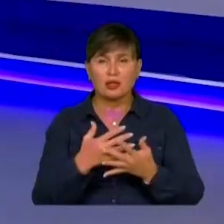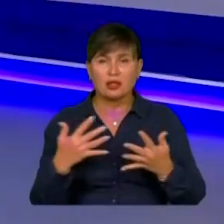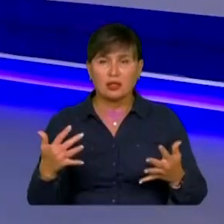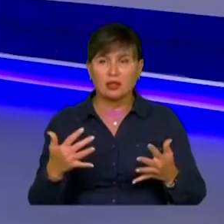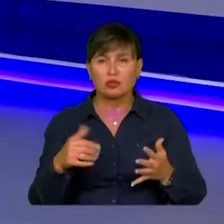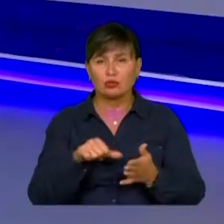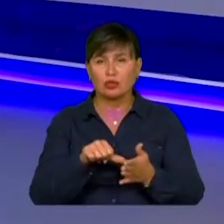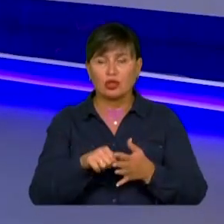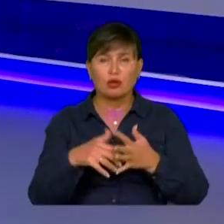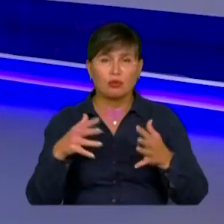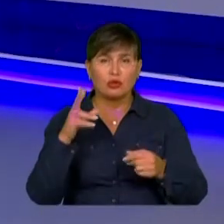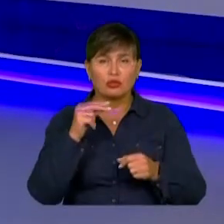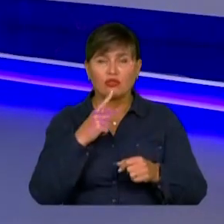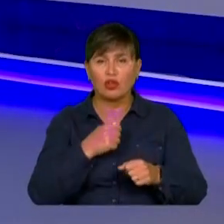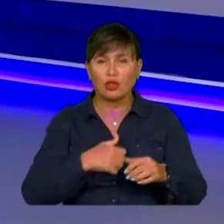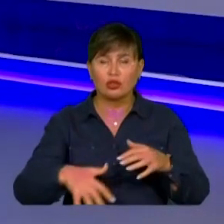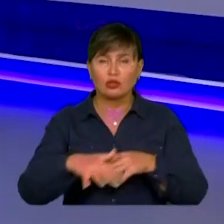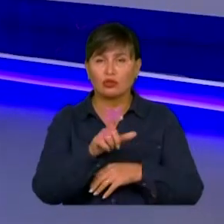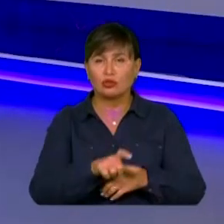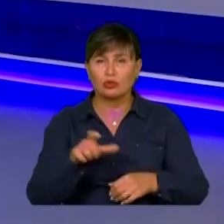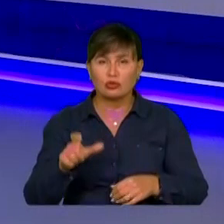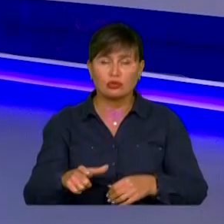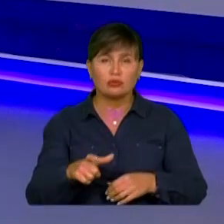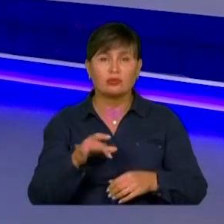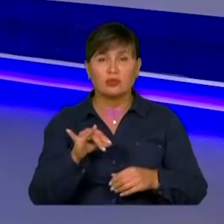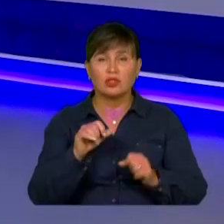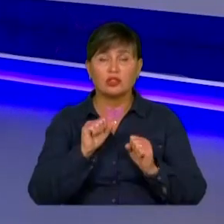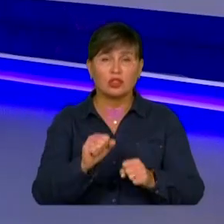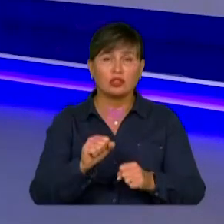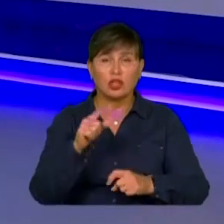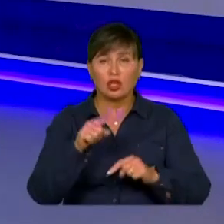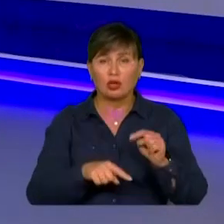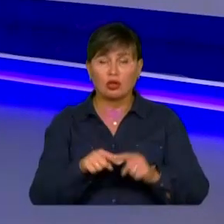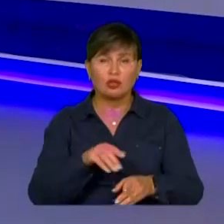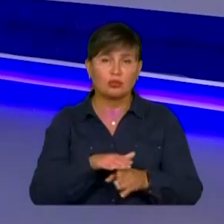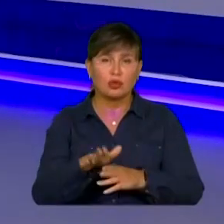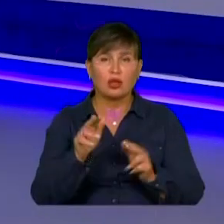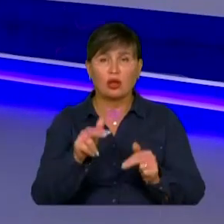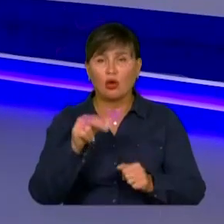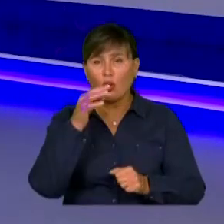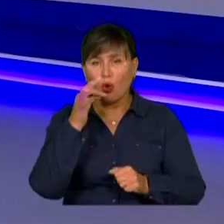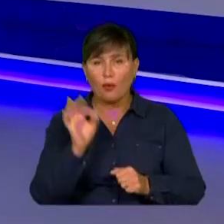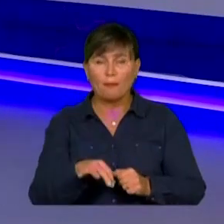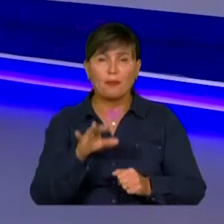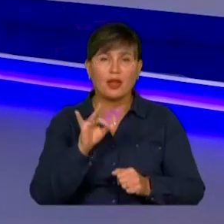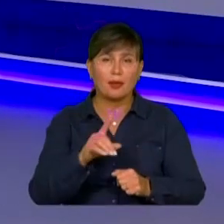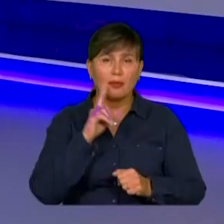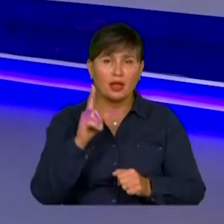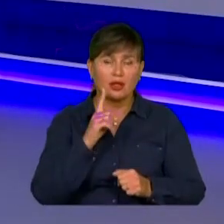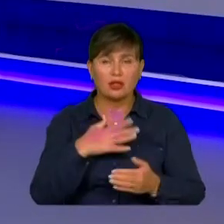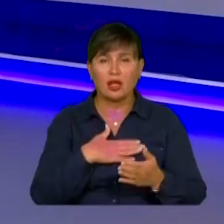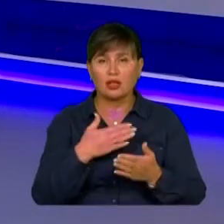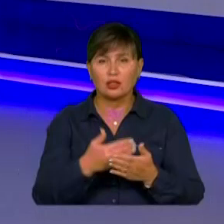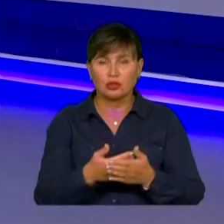участием большого числа военнослужащих. Нелегкую роль защитников Родины исполнил как опытный, так и молодой